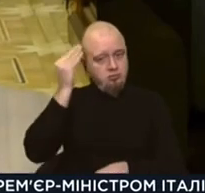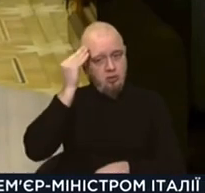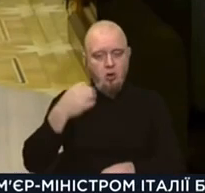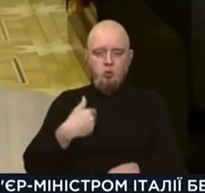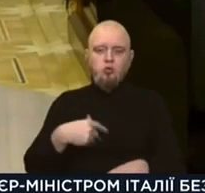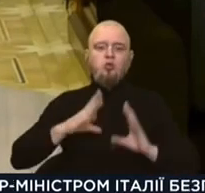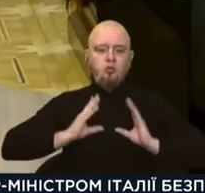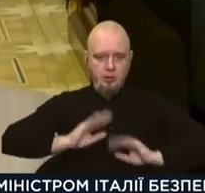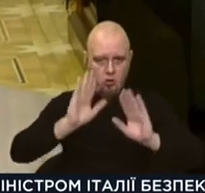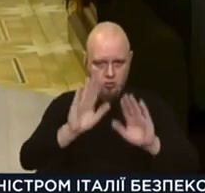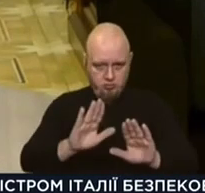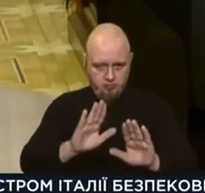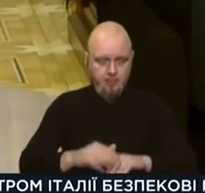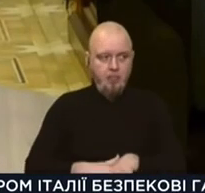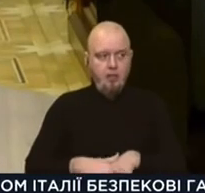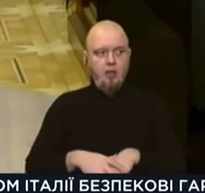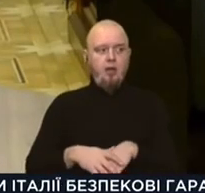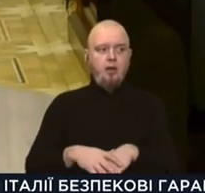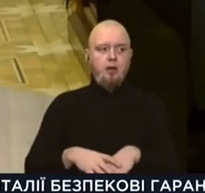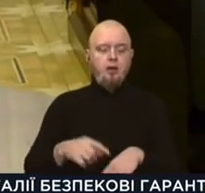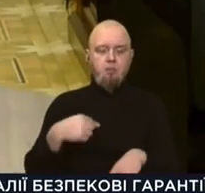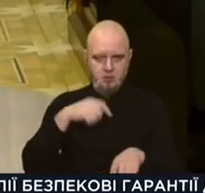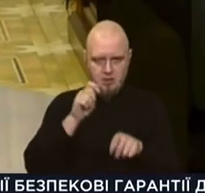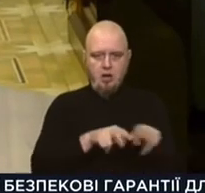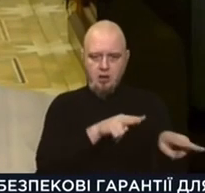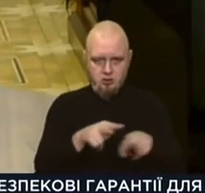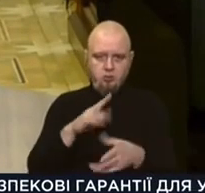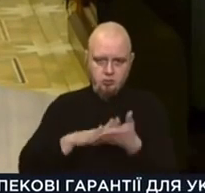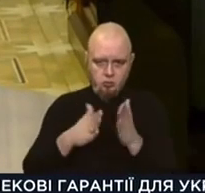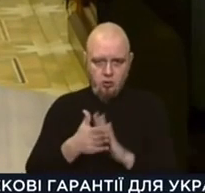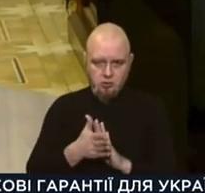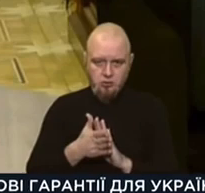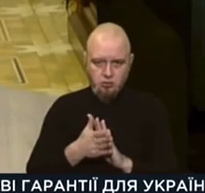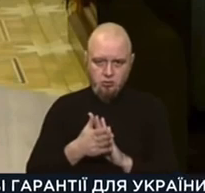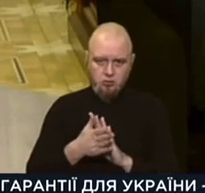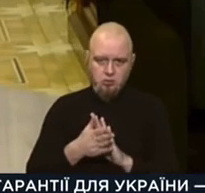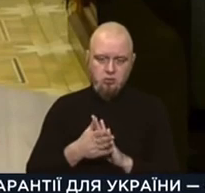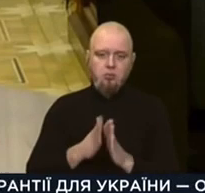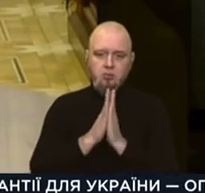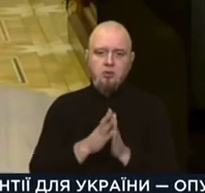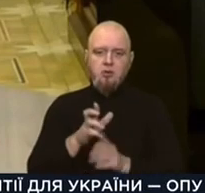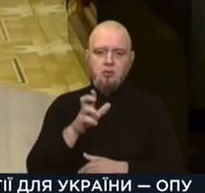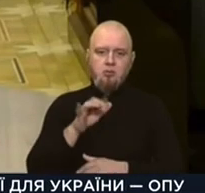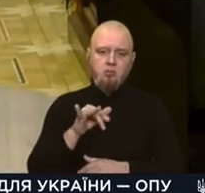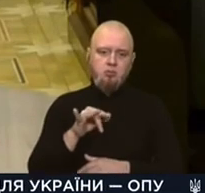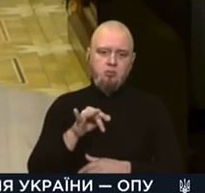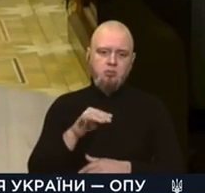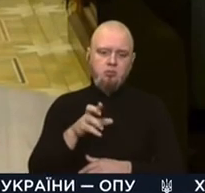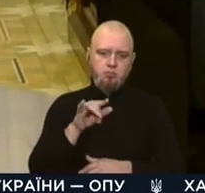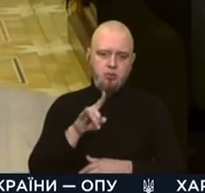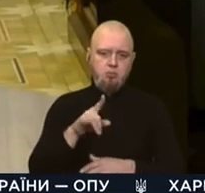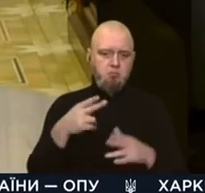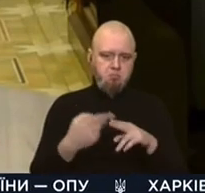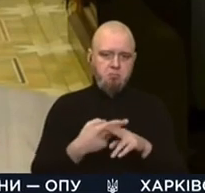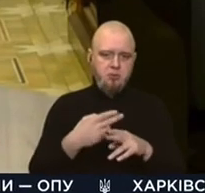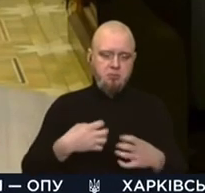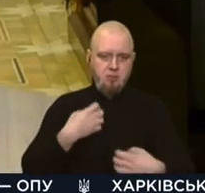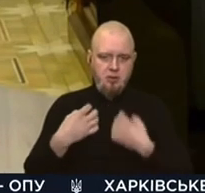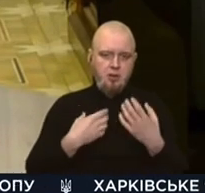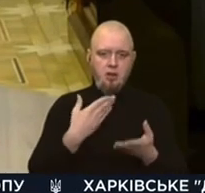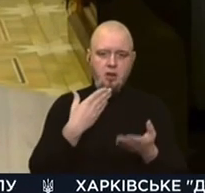всіх успокоїти. Мы контролируем ситуацию, попросил бы без паники